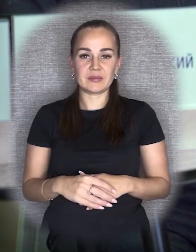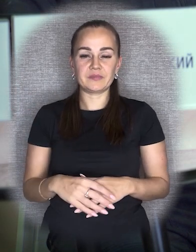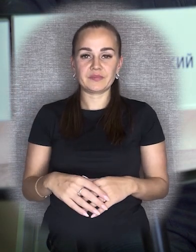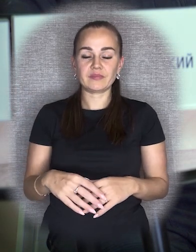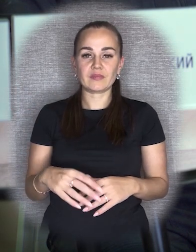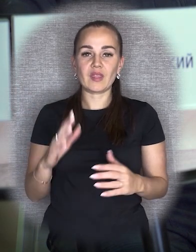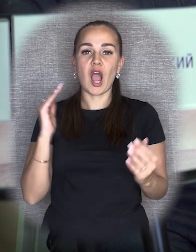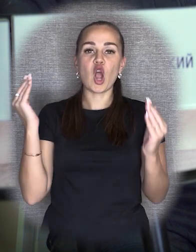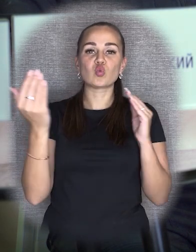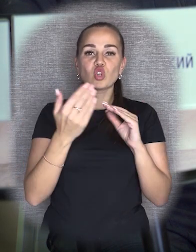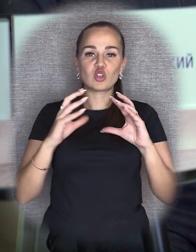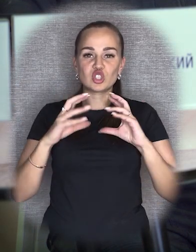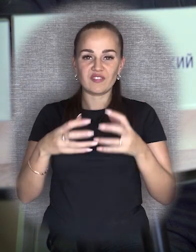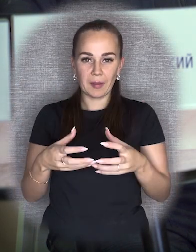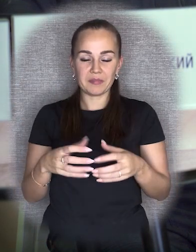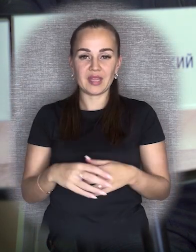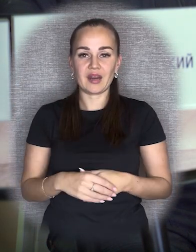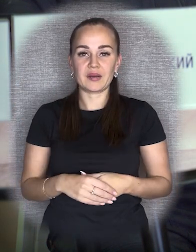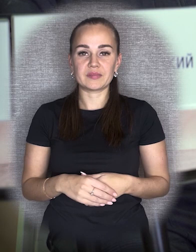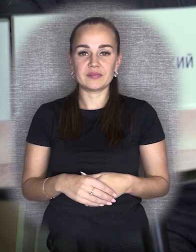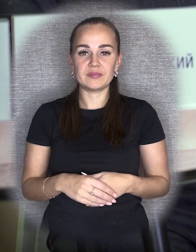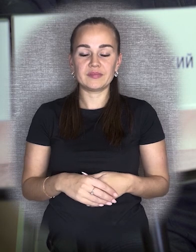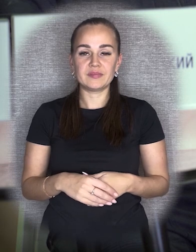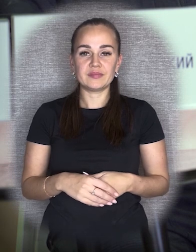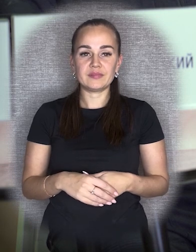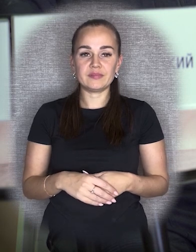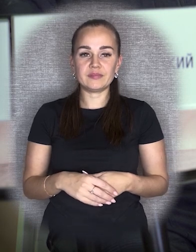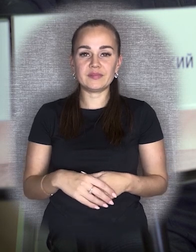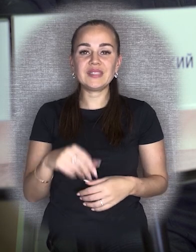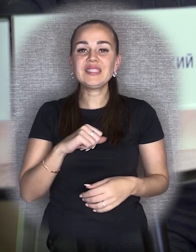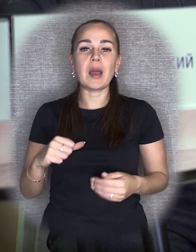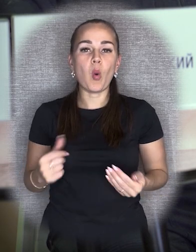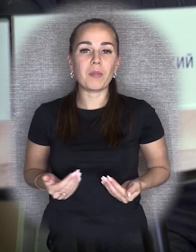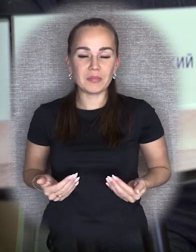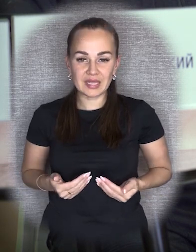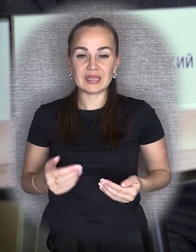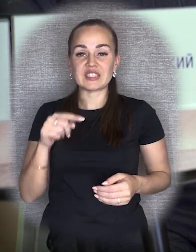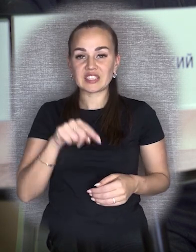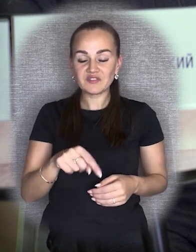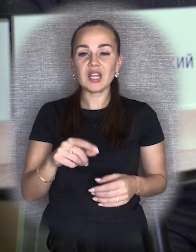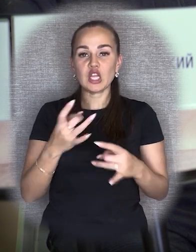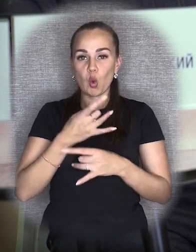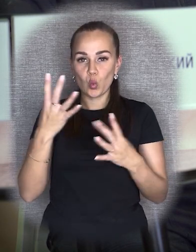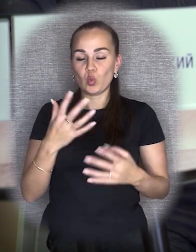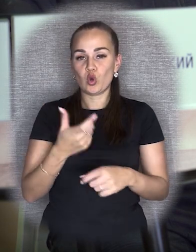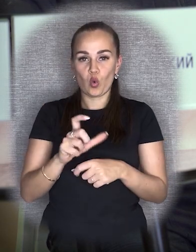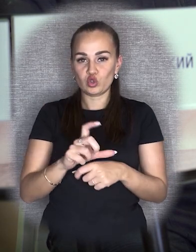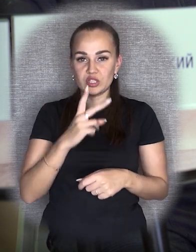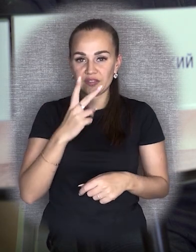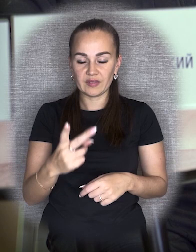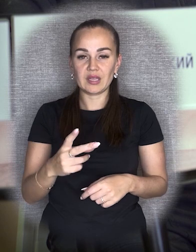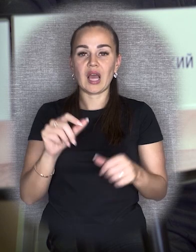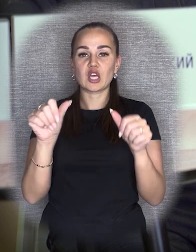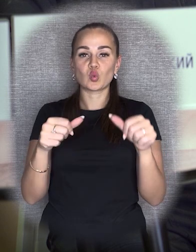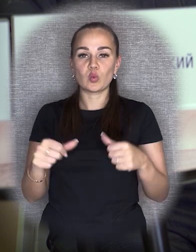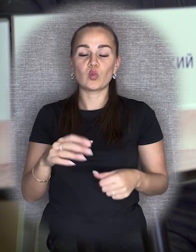окружающего мира. И вот эта вот их самобытность, аутентичность, она в этих скульптурах очень ярко видна. Опять же, скульптуры были